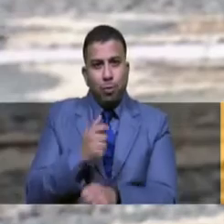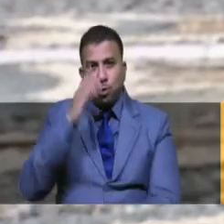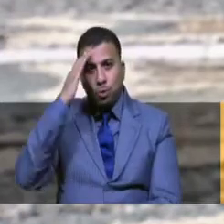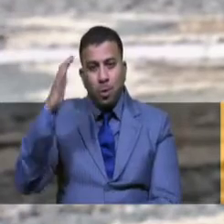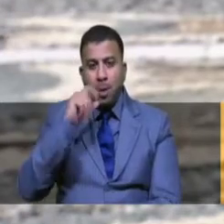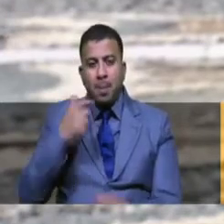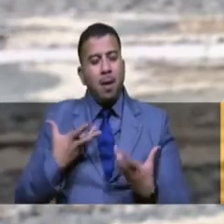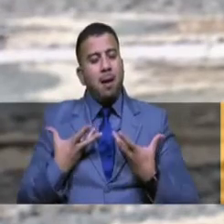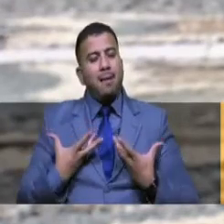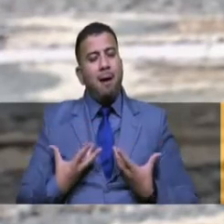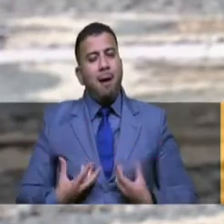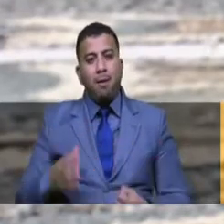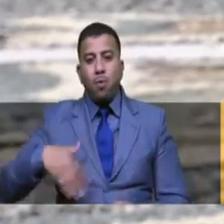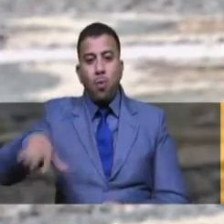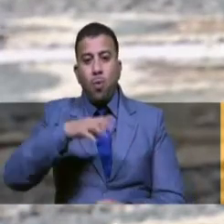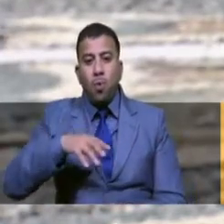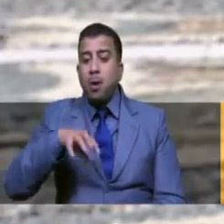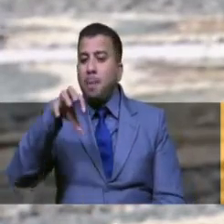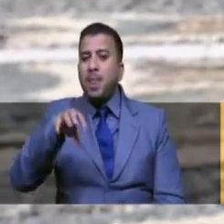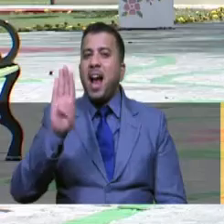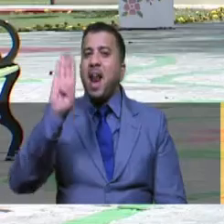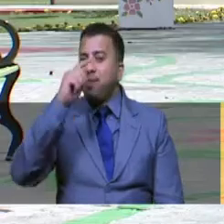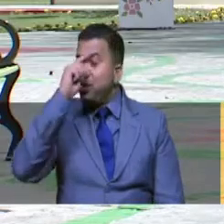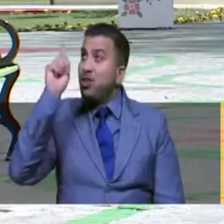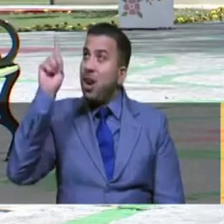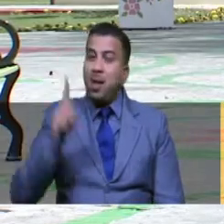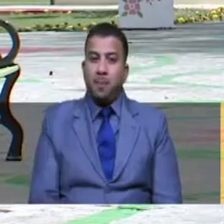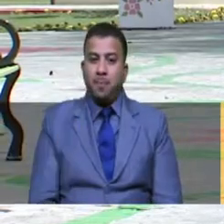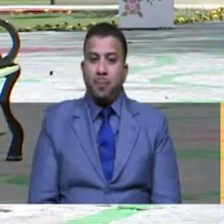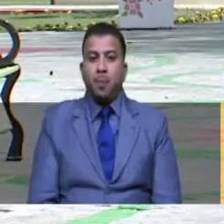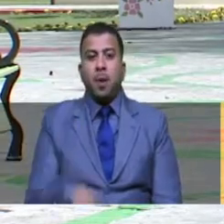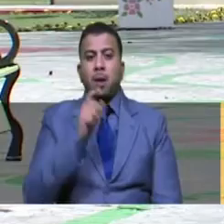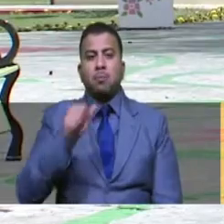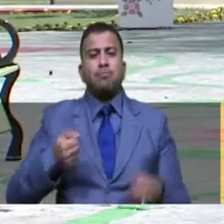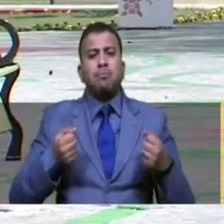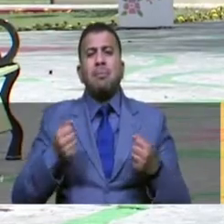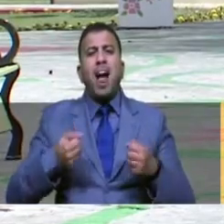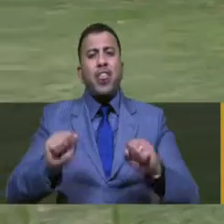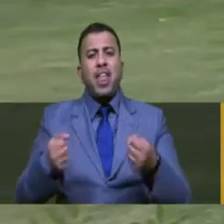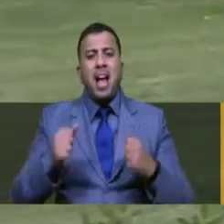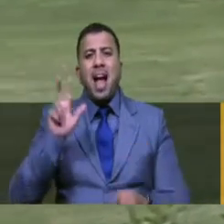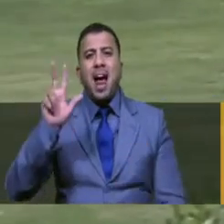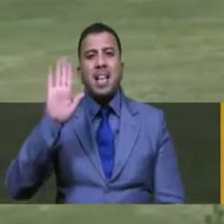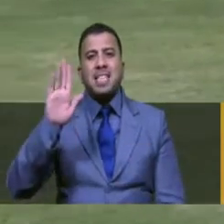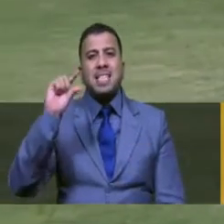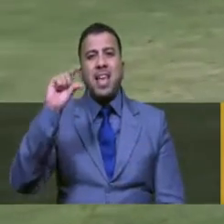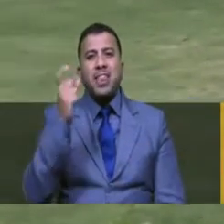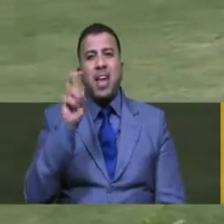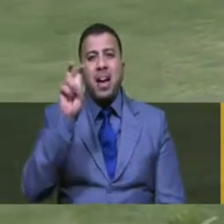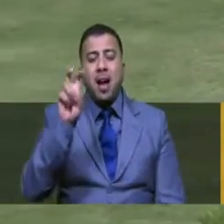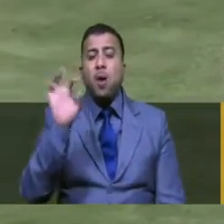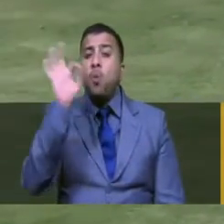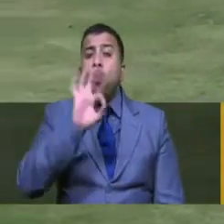تضفي الراحة والبهجة على أهل المدينة والمقيمين فيها. حدائق السدرة والسهيلة والشاطئ بمدينة كلباء